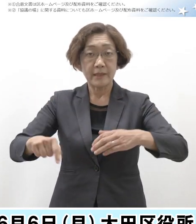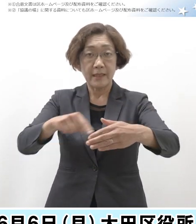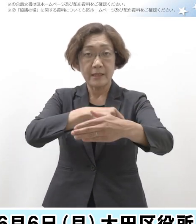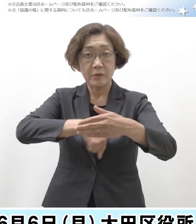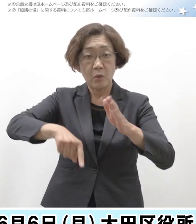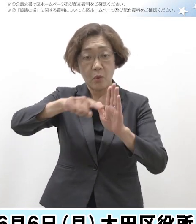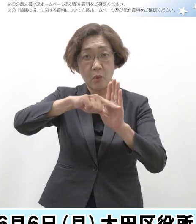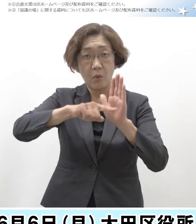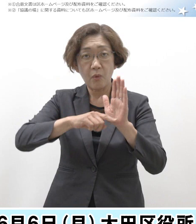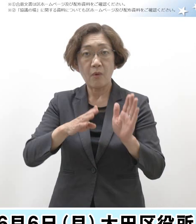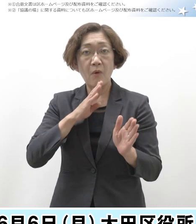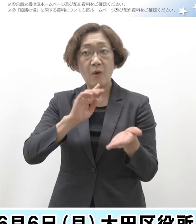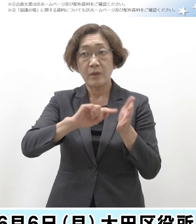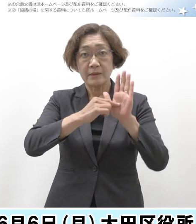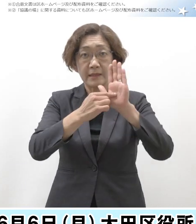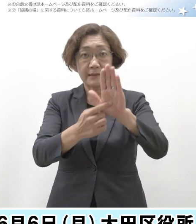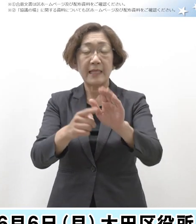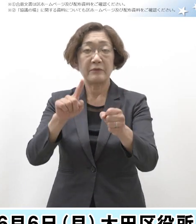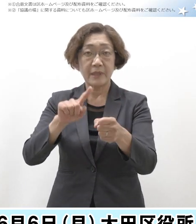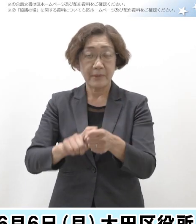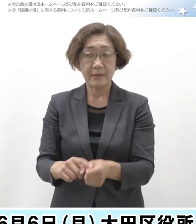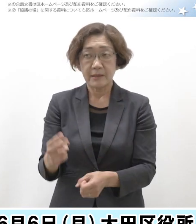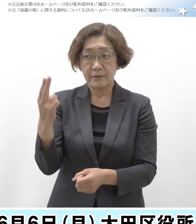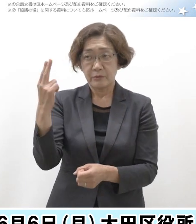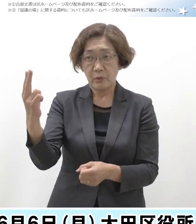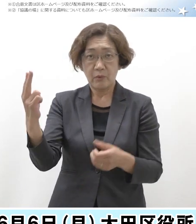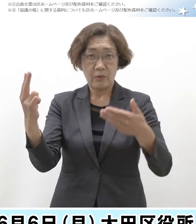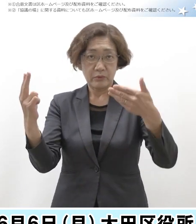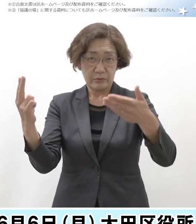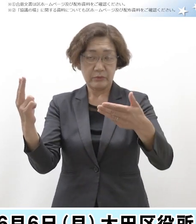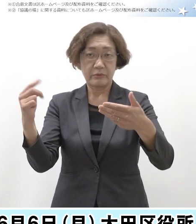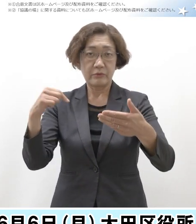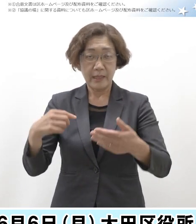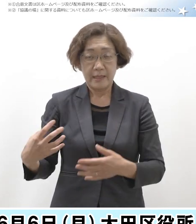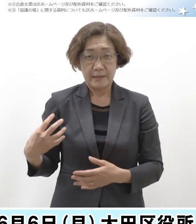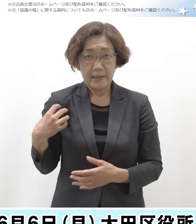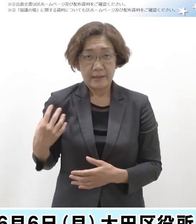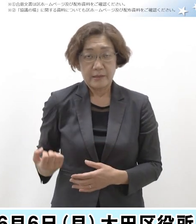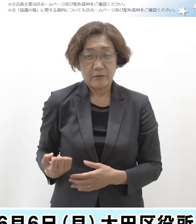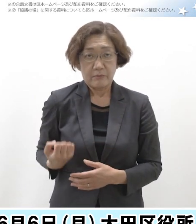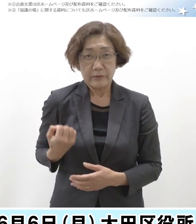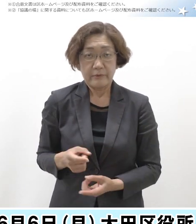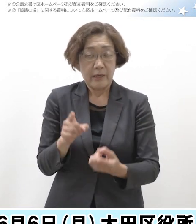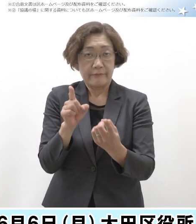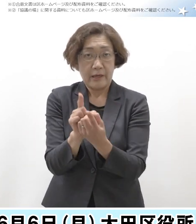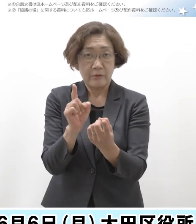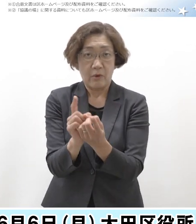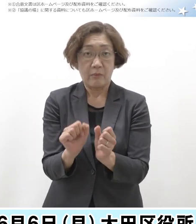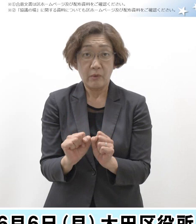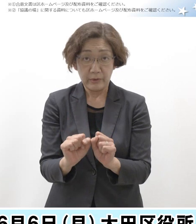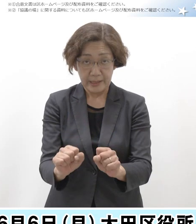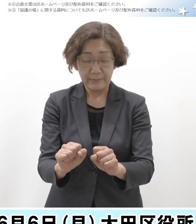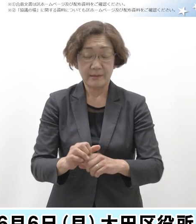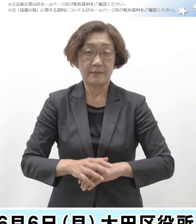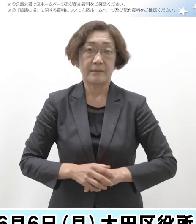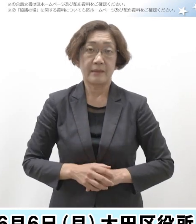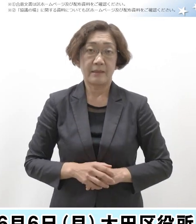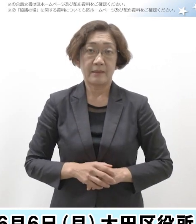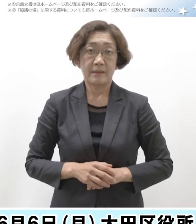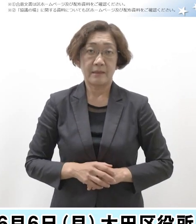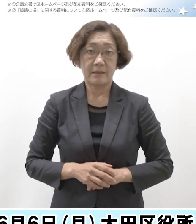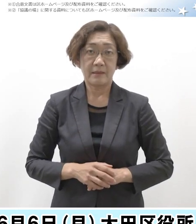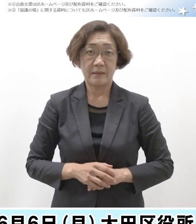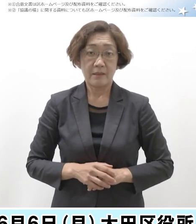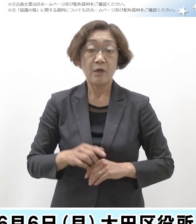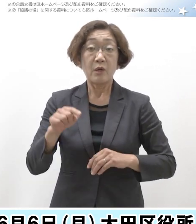て、都と区は責任を持って必要な対応を行うこと。これらのことについて都と合